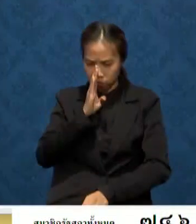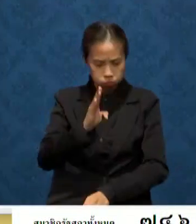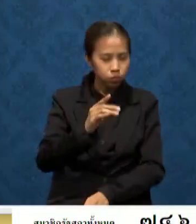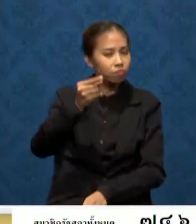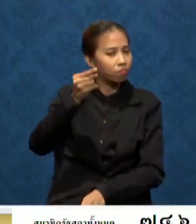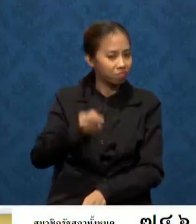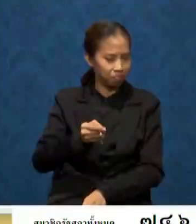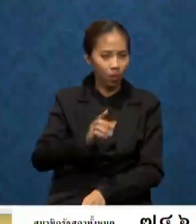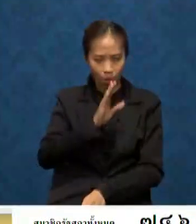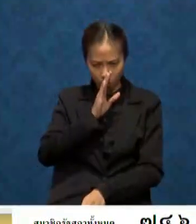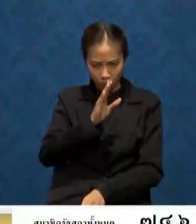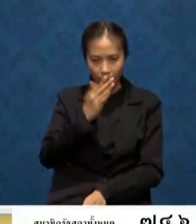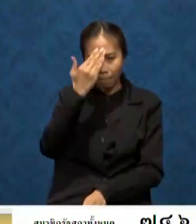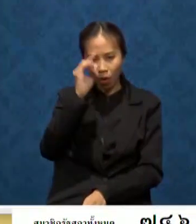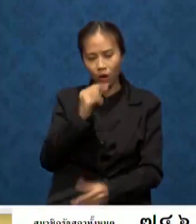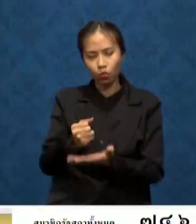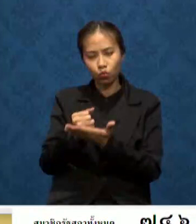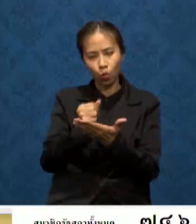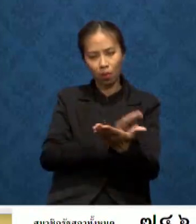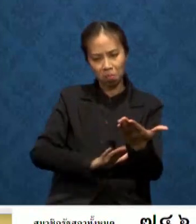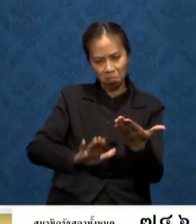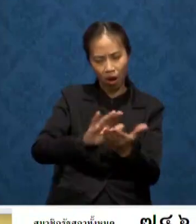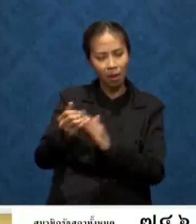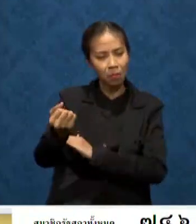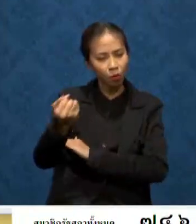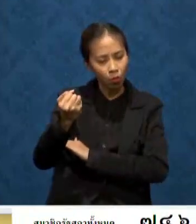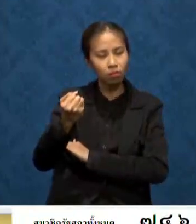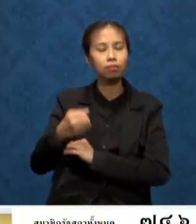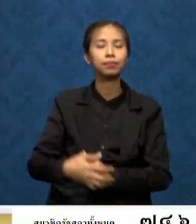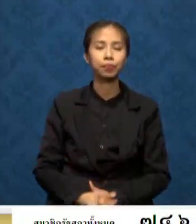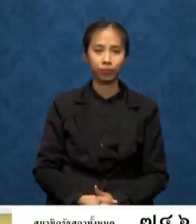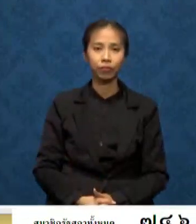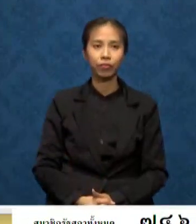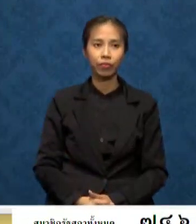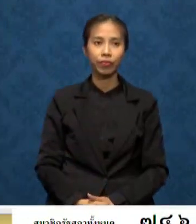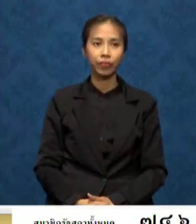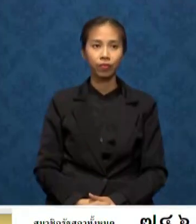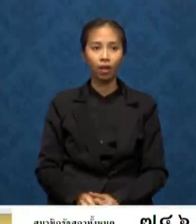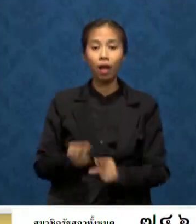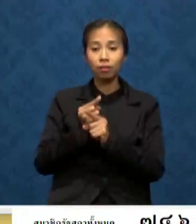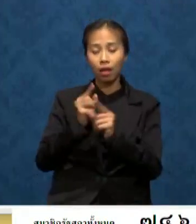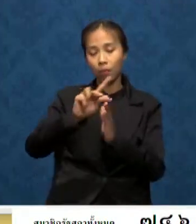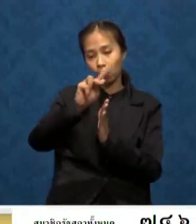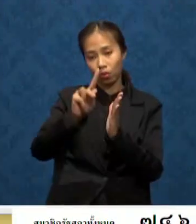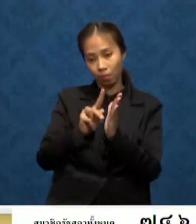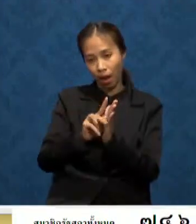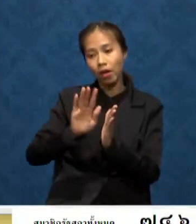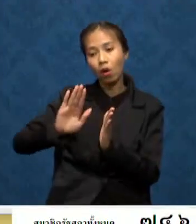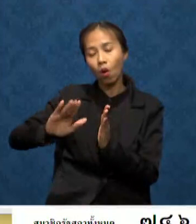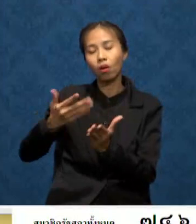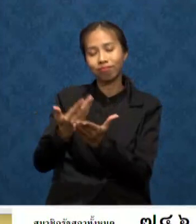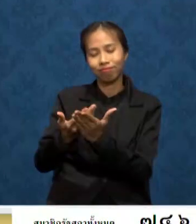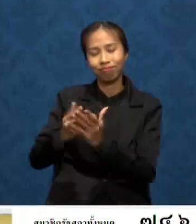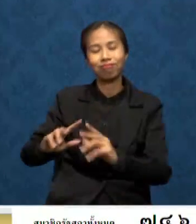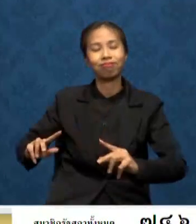การคลังของรัฐมีเสถียรภาพและความมั่นคงอย่างยั่งยืนตามพระราชบัญญัติวินัยการเงินการคลังของ